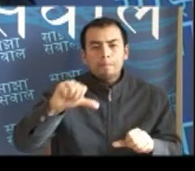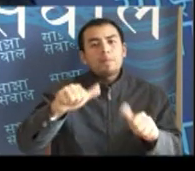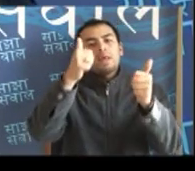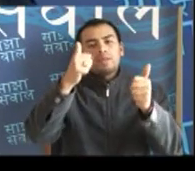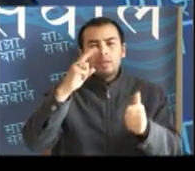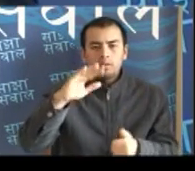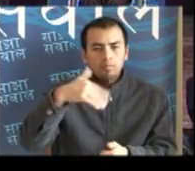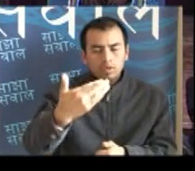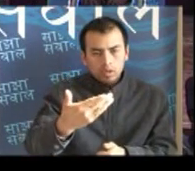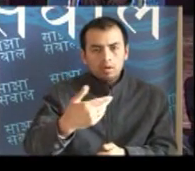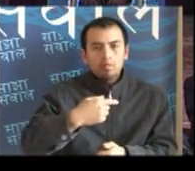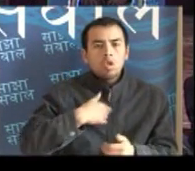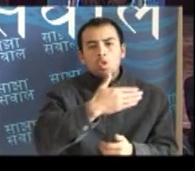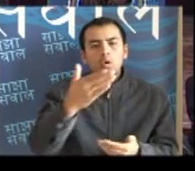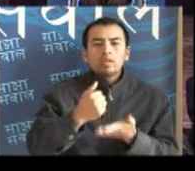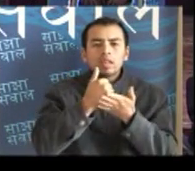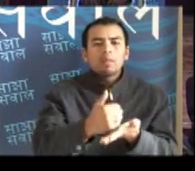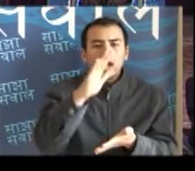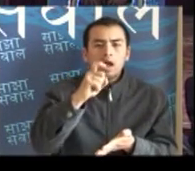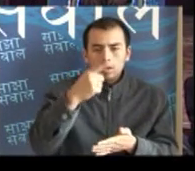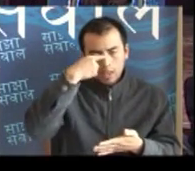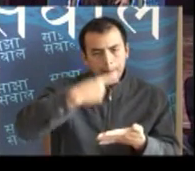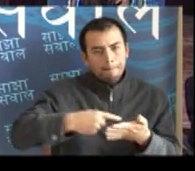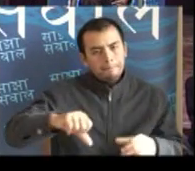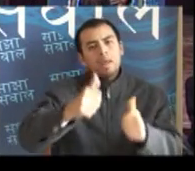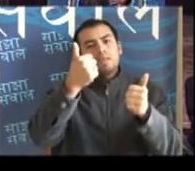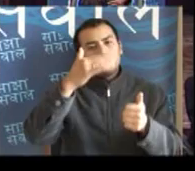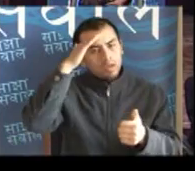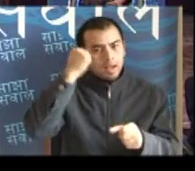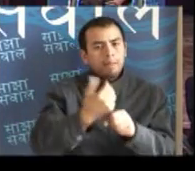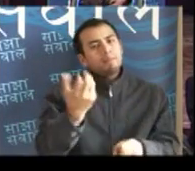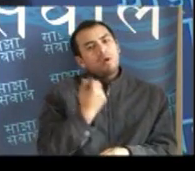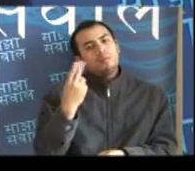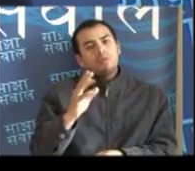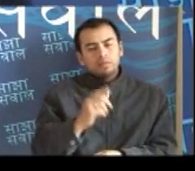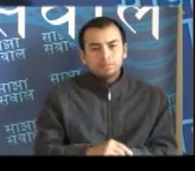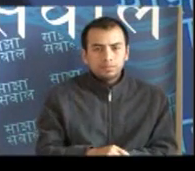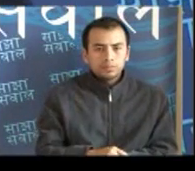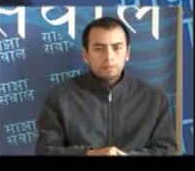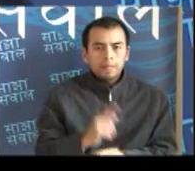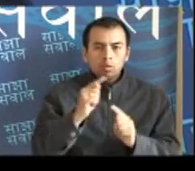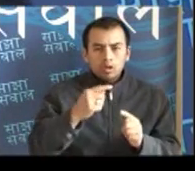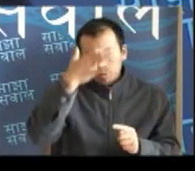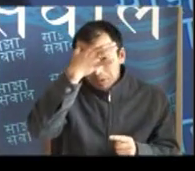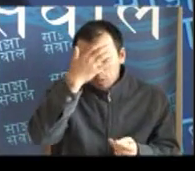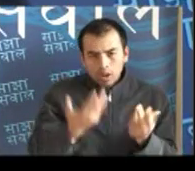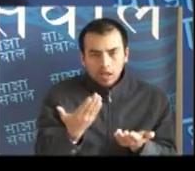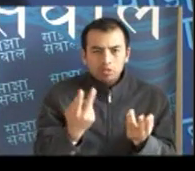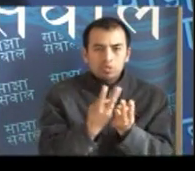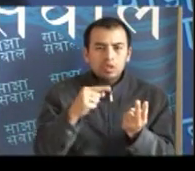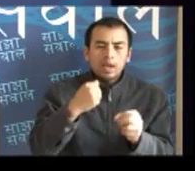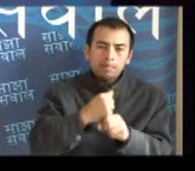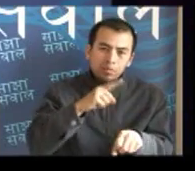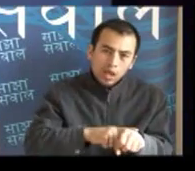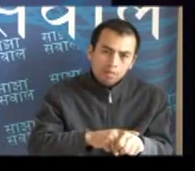अनि त्यसपछि चाहिँ म लोकसेवा दिएर नाम निकाल्नुभयो, सरकारी जागिरी हुनुभयो। कुनै कुरा खड्किन्छ तपाईँलाई अहिले पनि